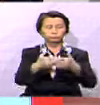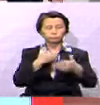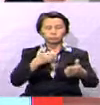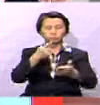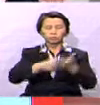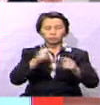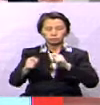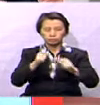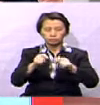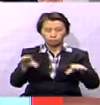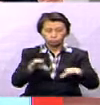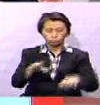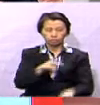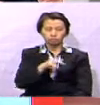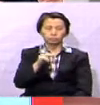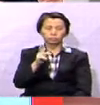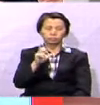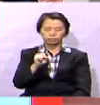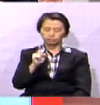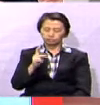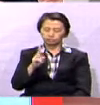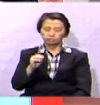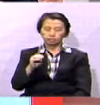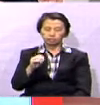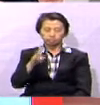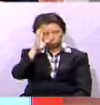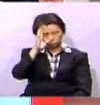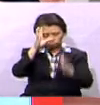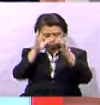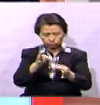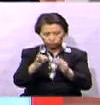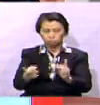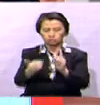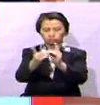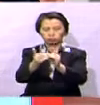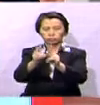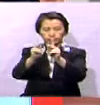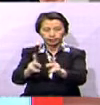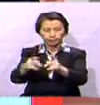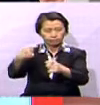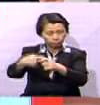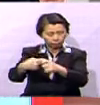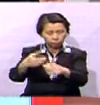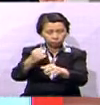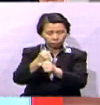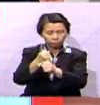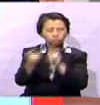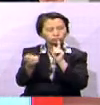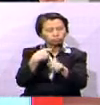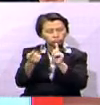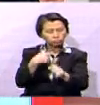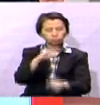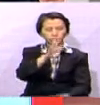Sebarang tindakan diambil, Kementerian Komunikasi dan Multimedia turut memutuskan untuk bertemu pihak berkaitan bagi memperoleh maklum balas